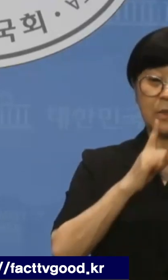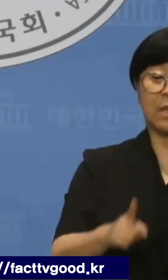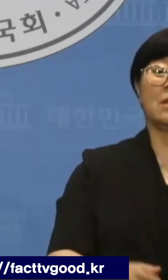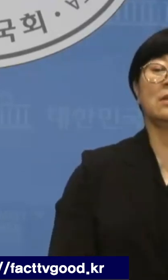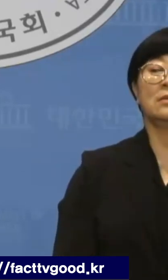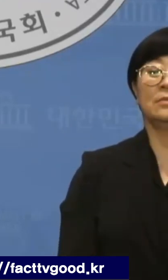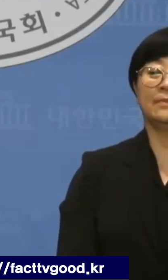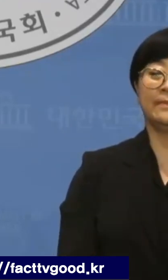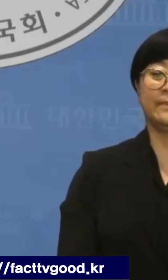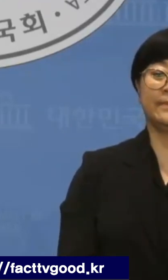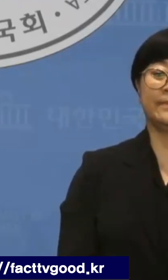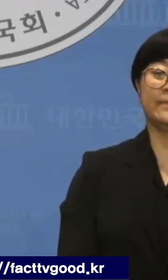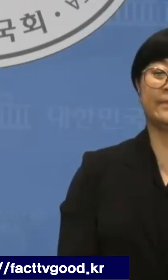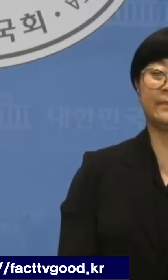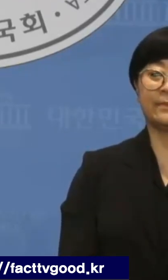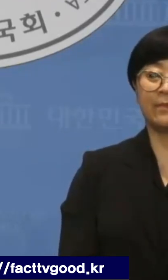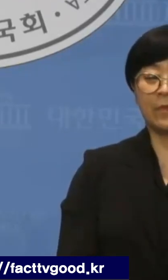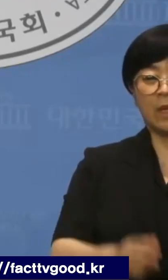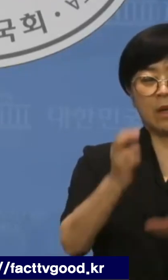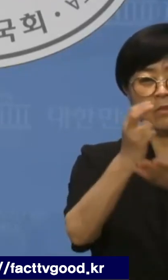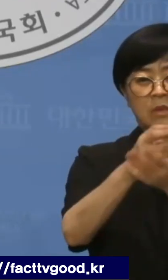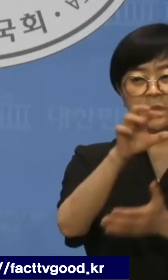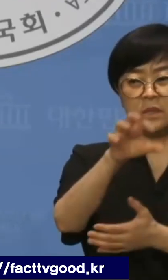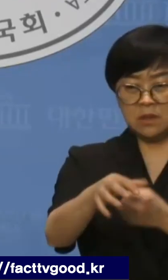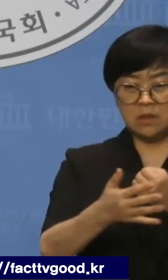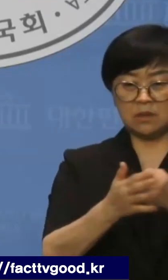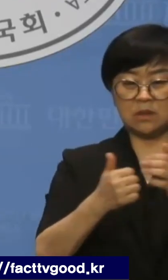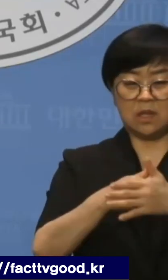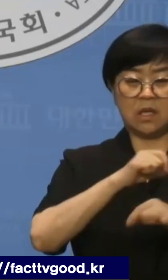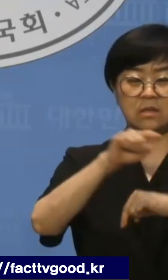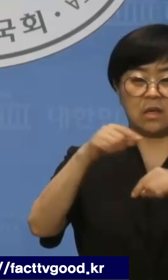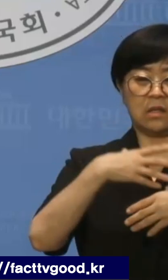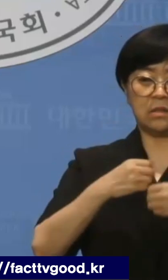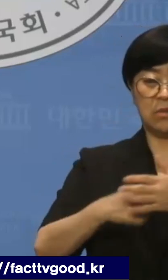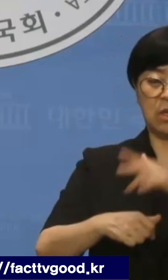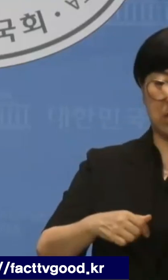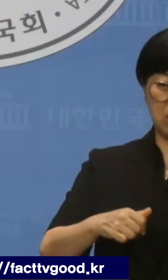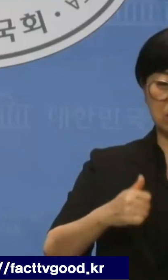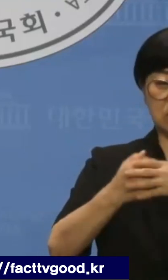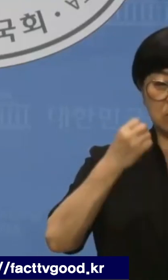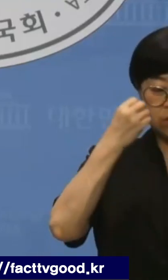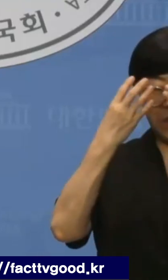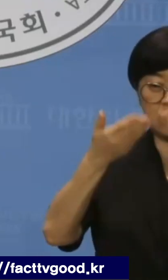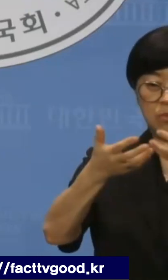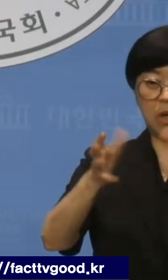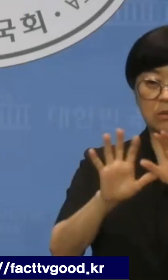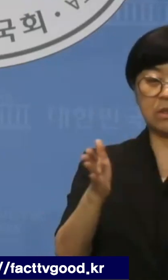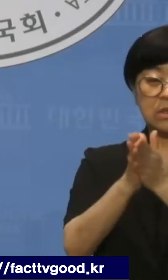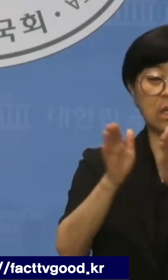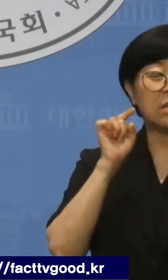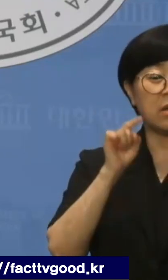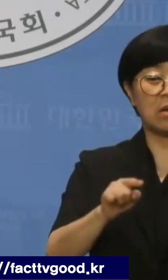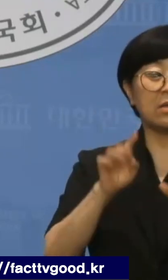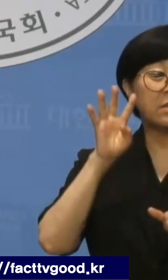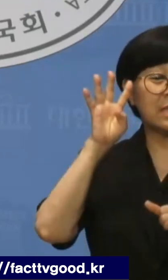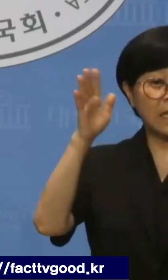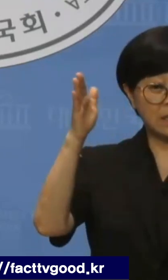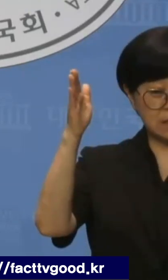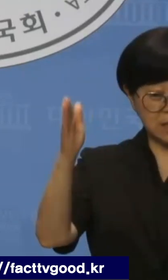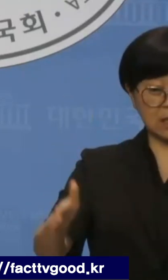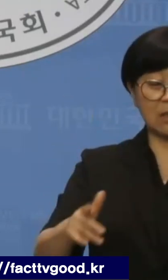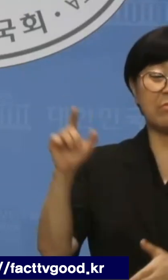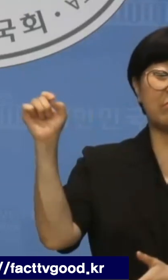한 말입니까? 법제처는 행안부가 경찰구 신설을 위해 시행령을